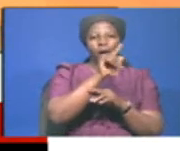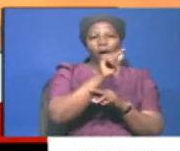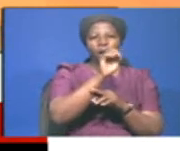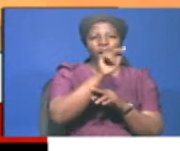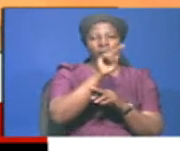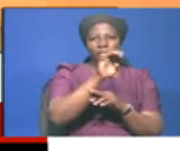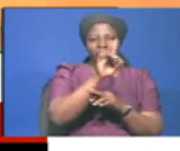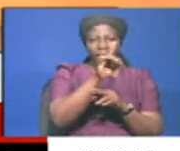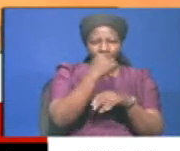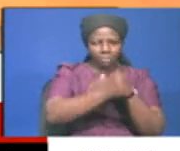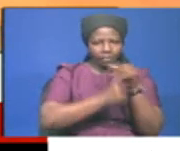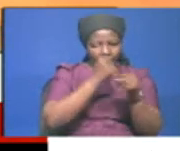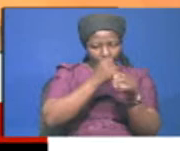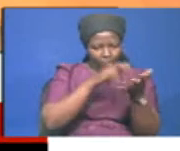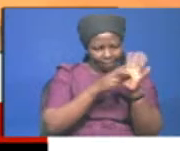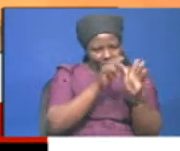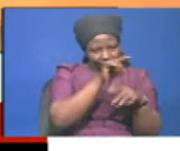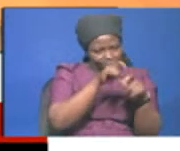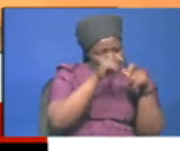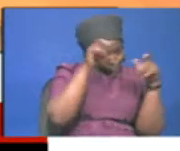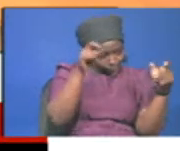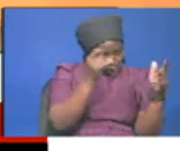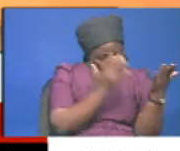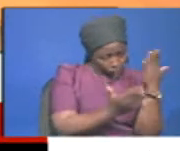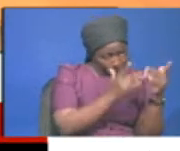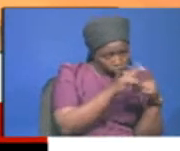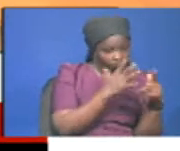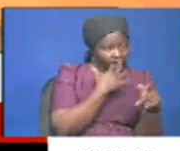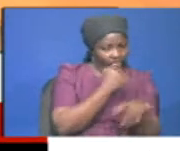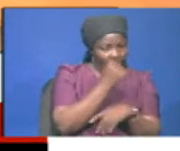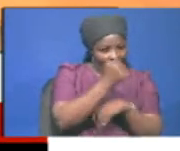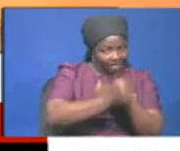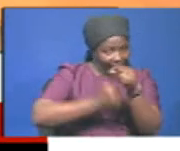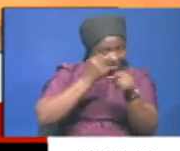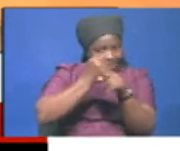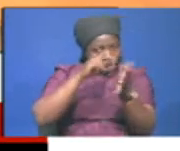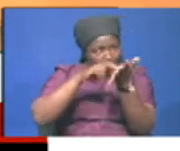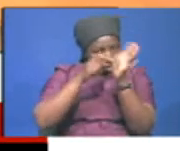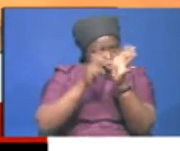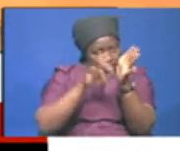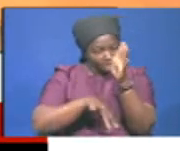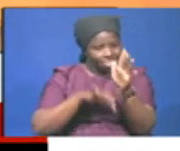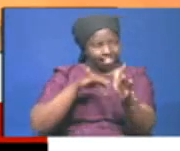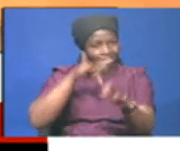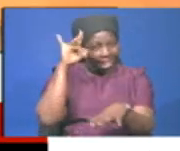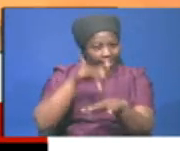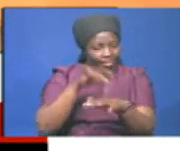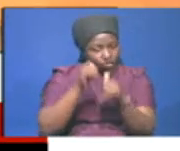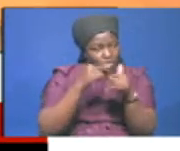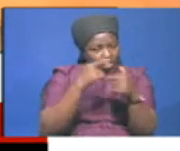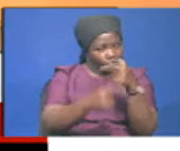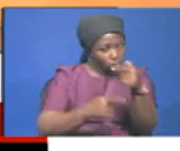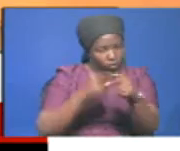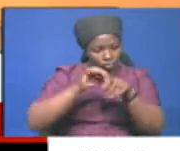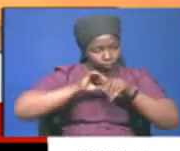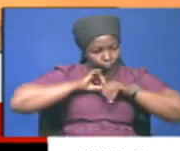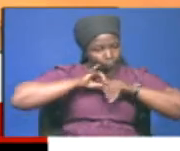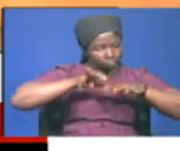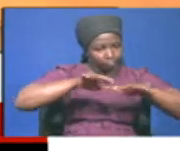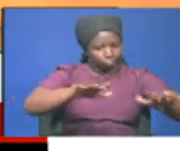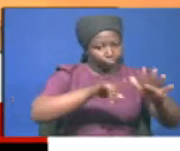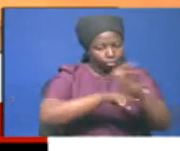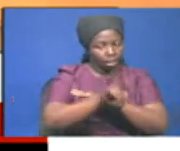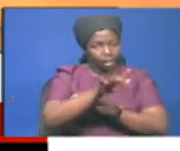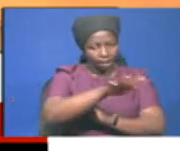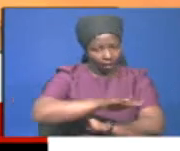ni idadi kubwa, na ukilinganisha niyo miaka 500, inamaanisha ya kwamba athari ambayo imekuwa ikiendelea na kuenezwa katika mazingira yetu